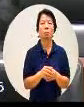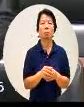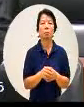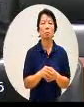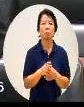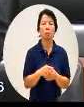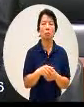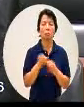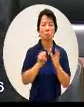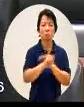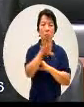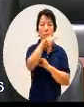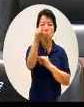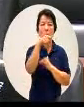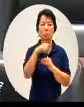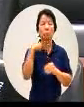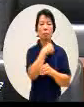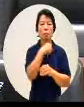你看台灣的